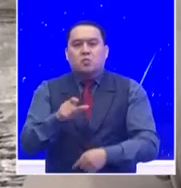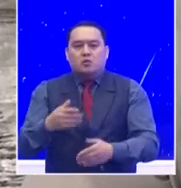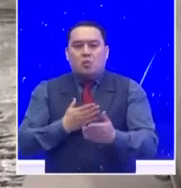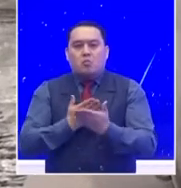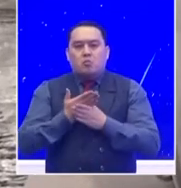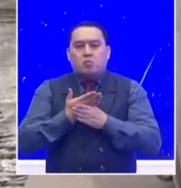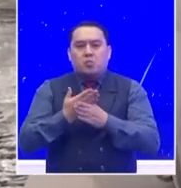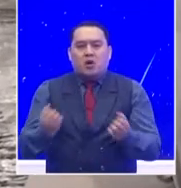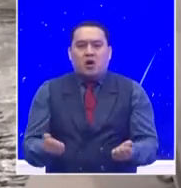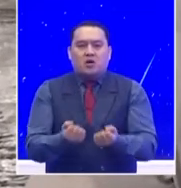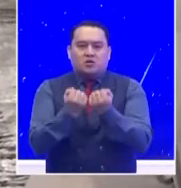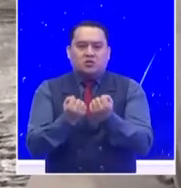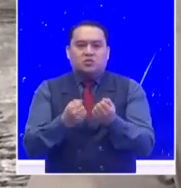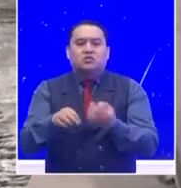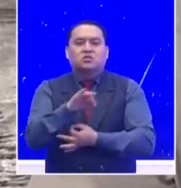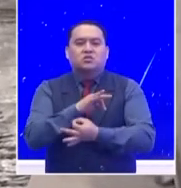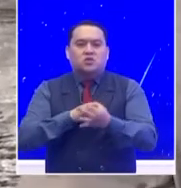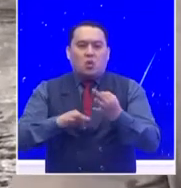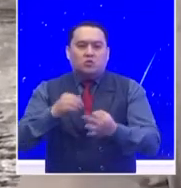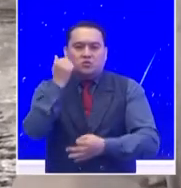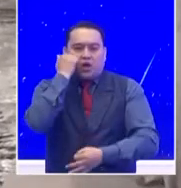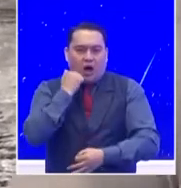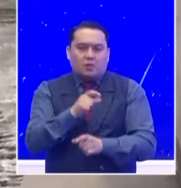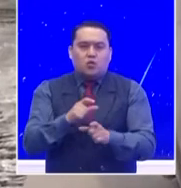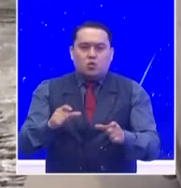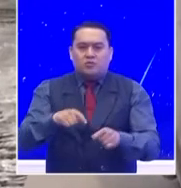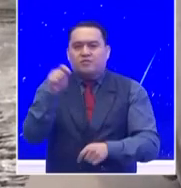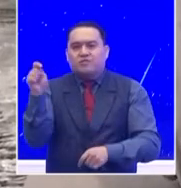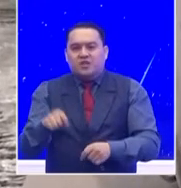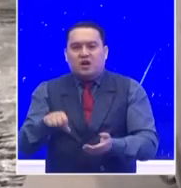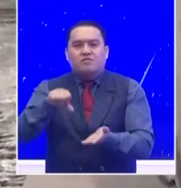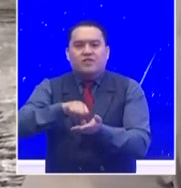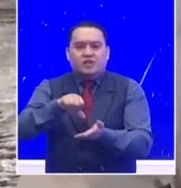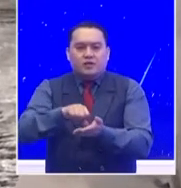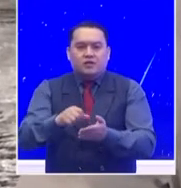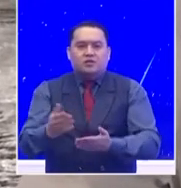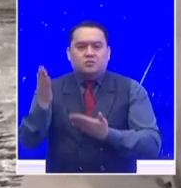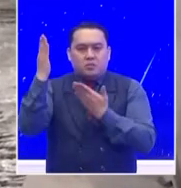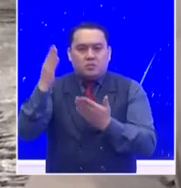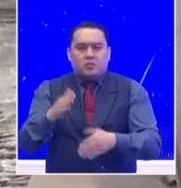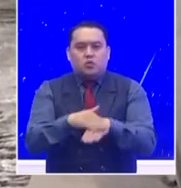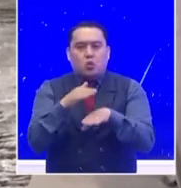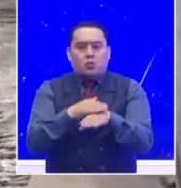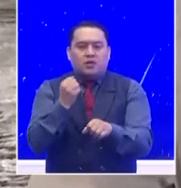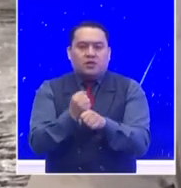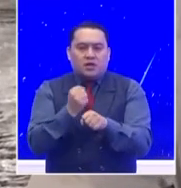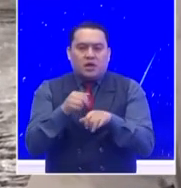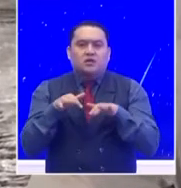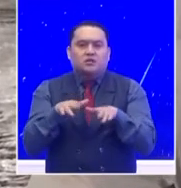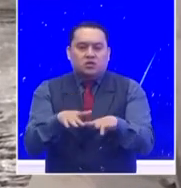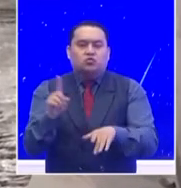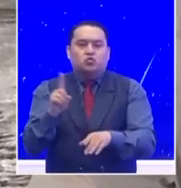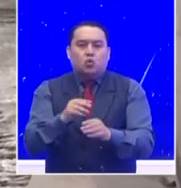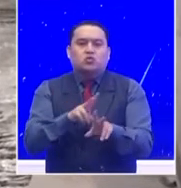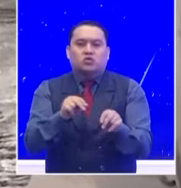оказывают поддержку ребятам из детских домов, пожилым людям, ветеранам войны. Спасибо Всевышнему за всех добрых, милосердных людей, за то, что